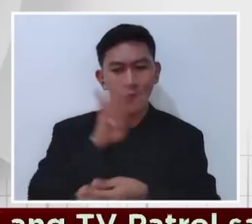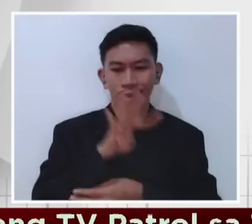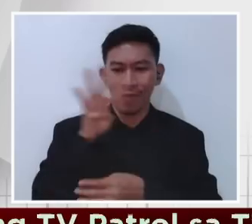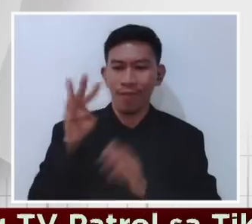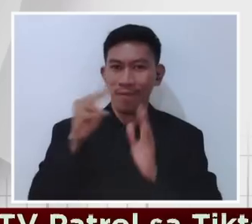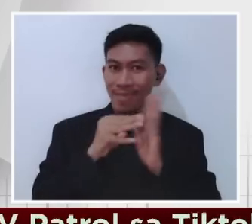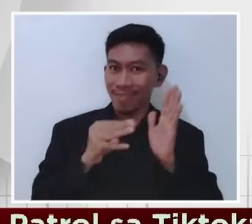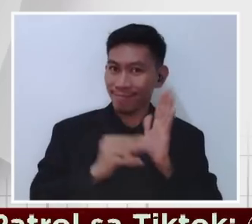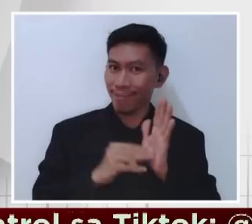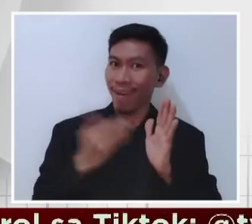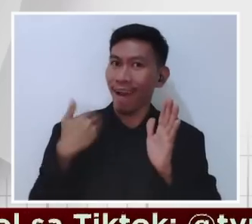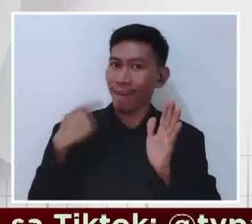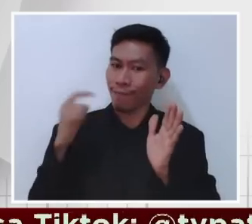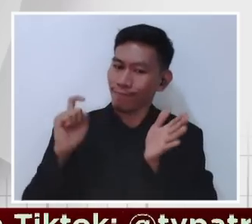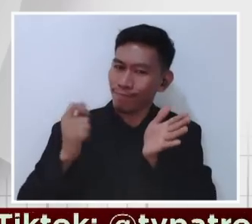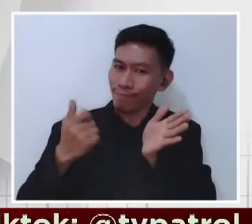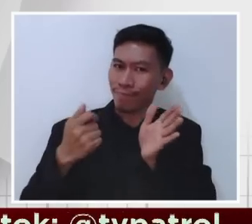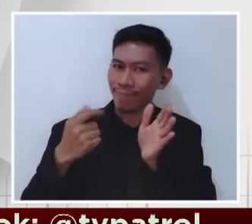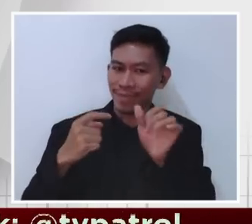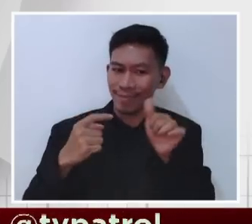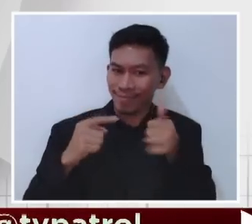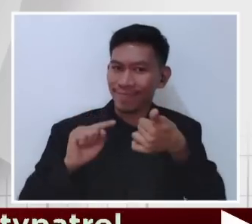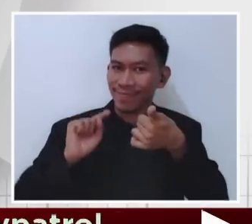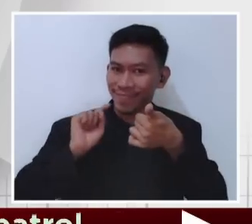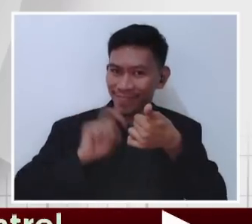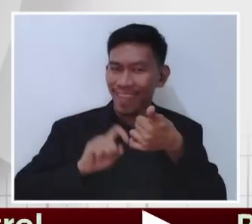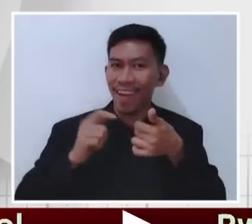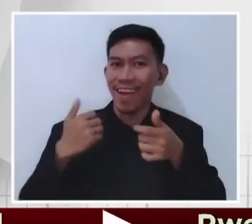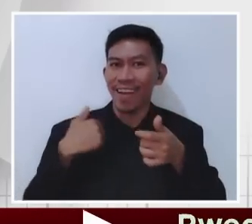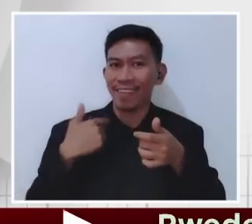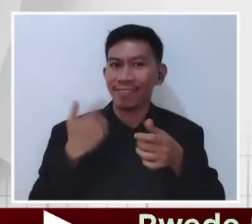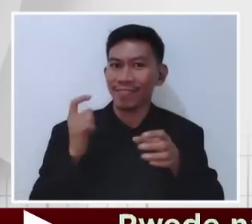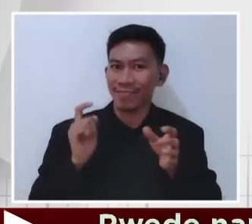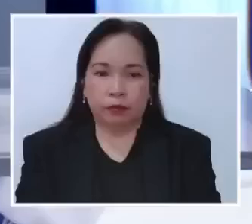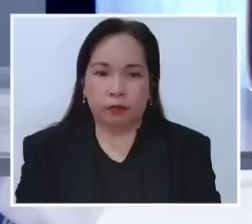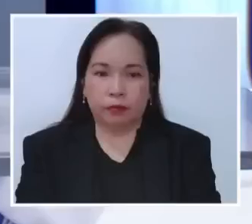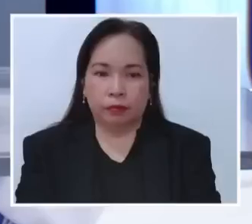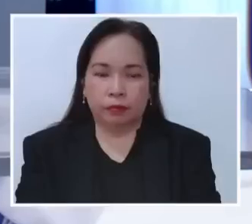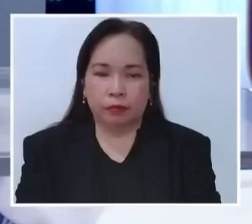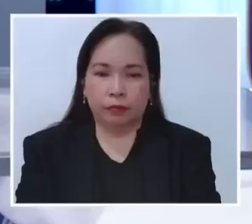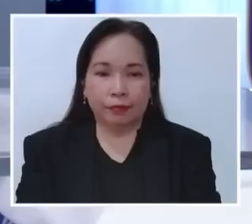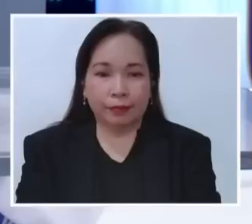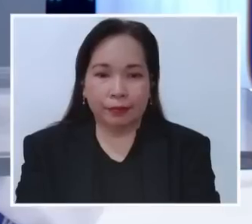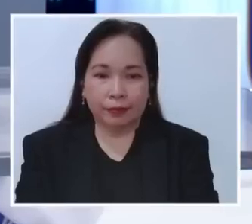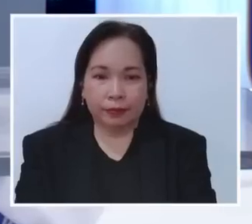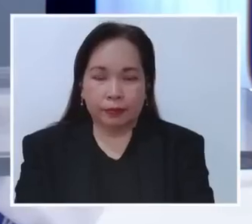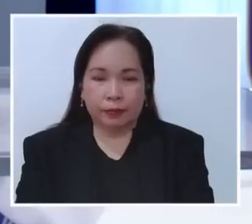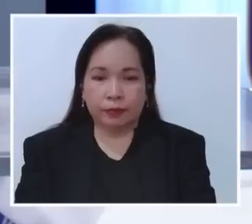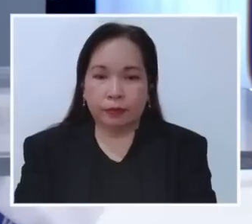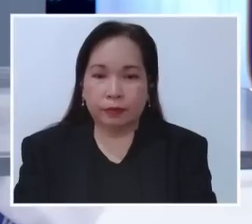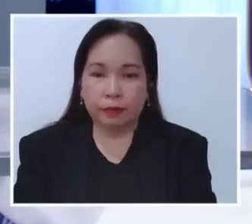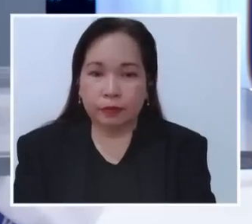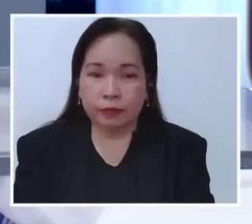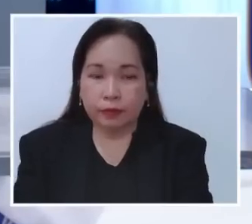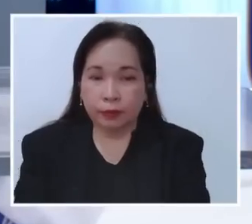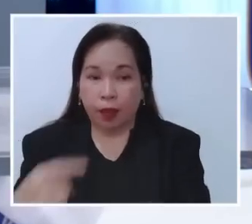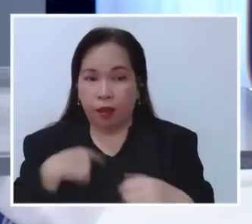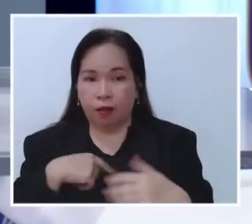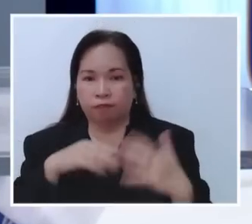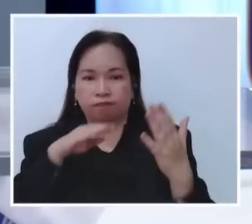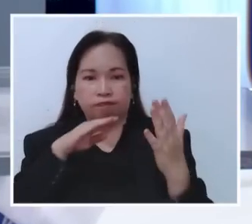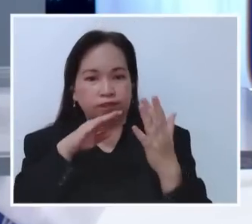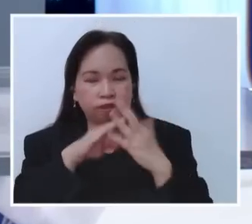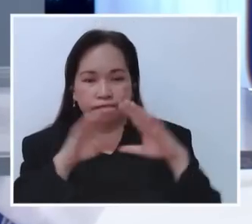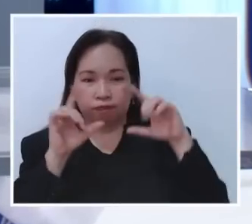million subscribers, ang pinakamarami sa Southeast Asia. Sinampahan na ng reklamo sa Department